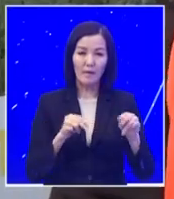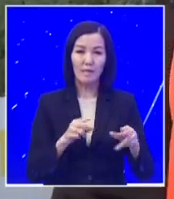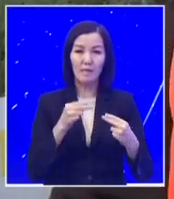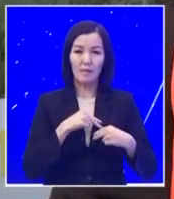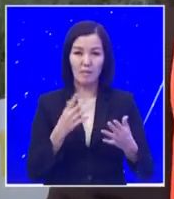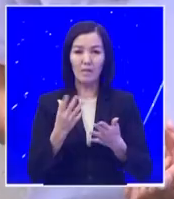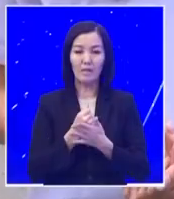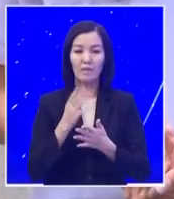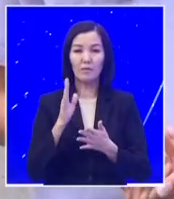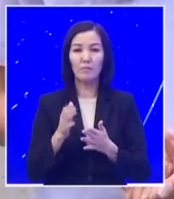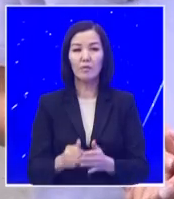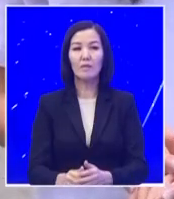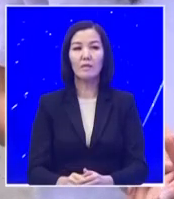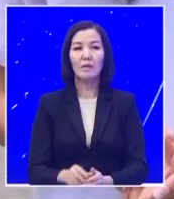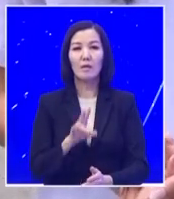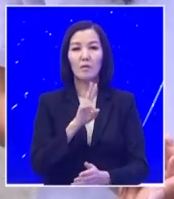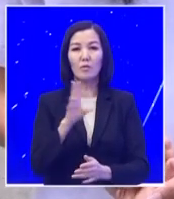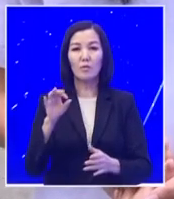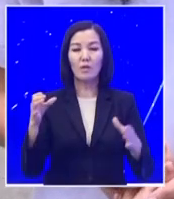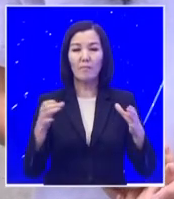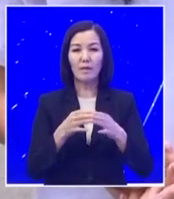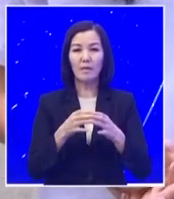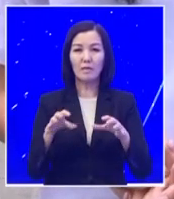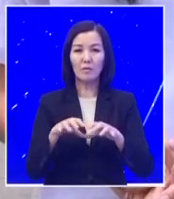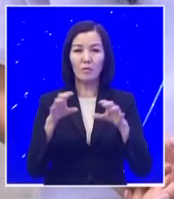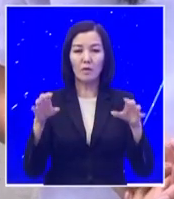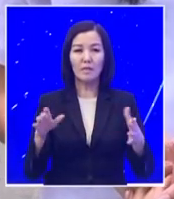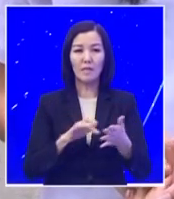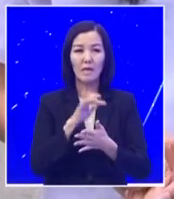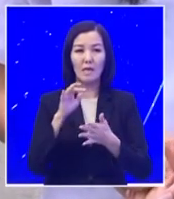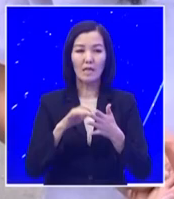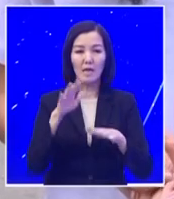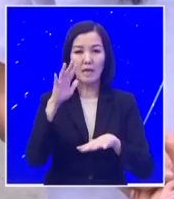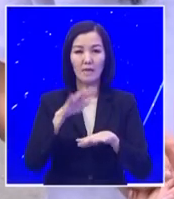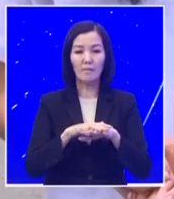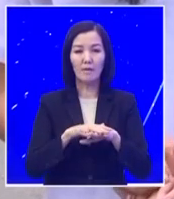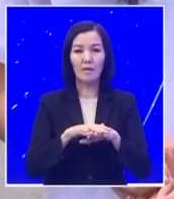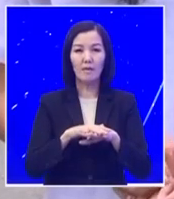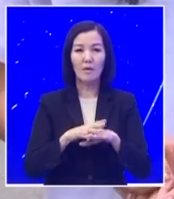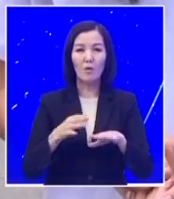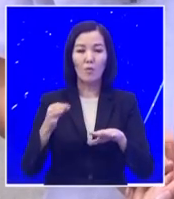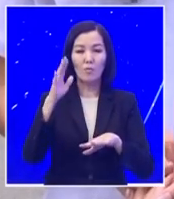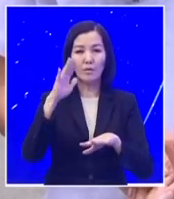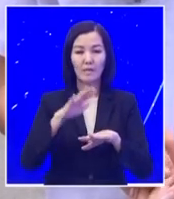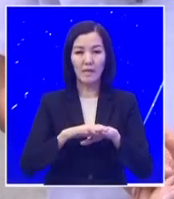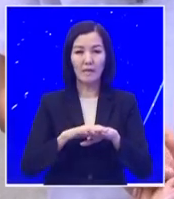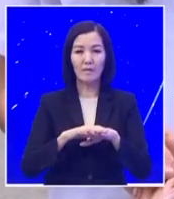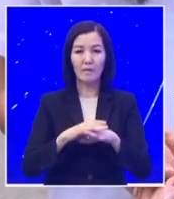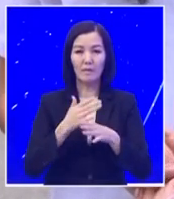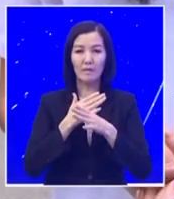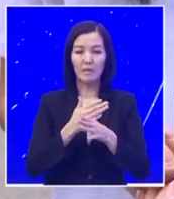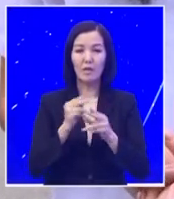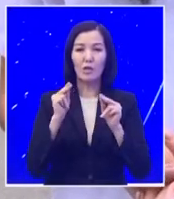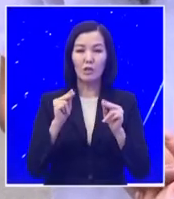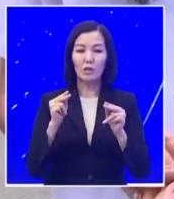еңбектеріңіз жемісті болсын. Нұр Отан партиясының төрағасы қала әкімі Ғалымжан Райылұлы, облыстық Амандық Ғабасұлы, сол кісілердің атынан сіздерді